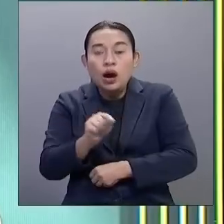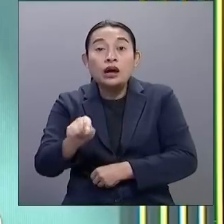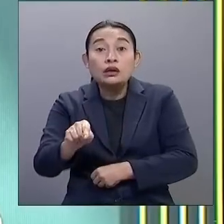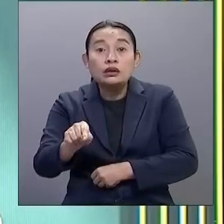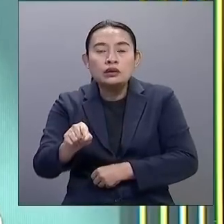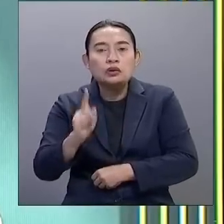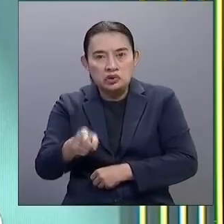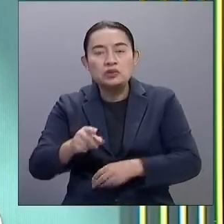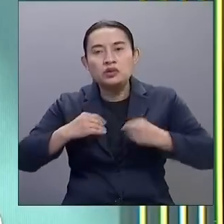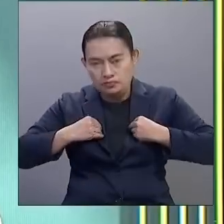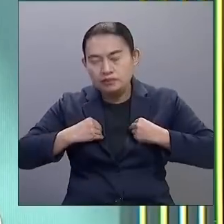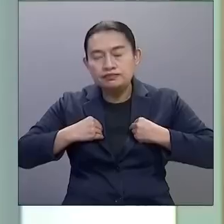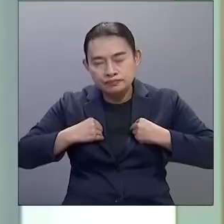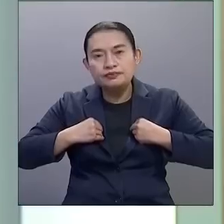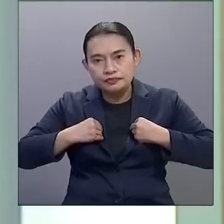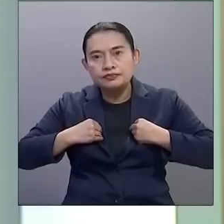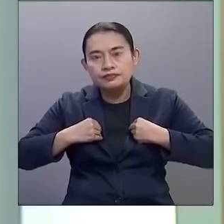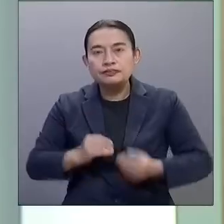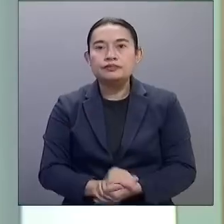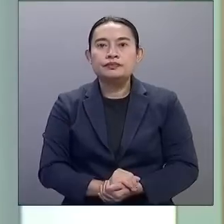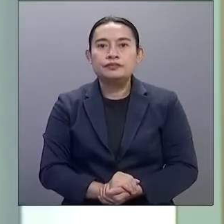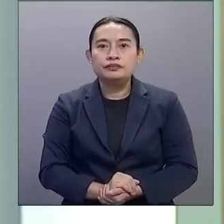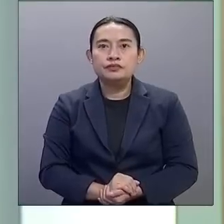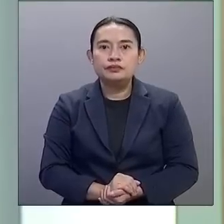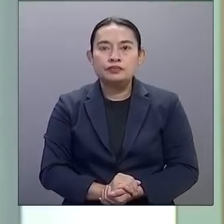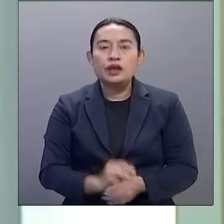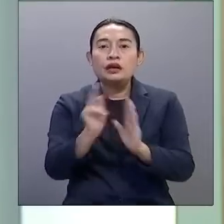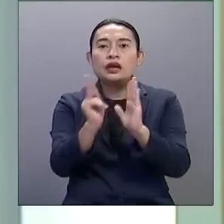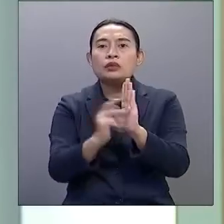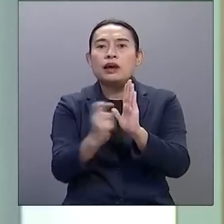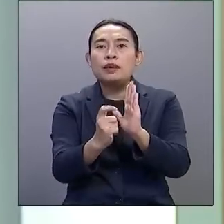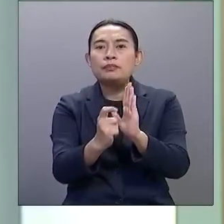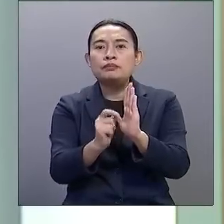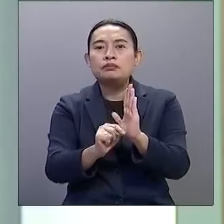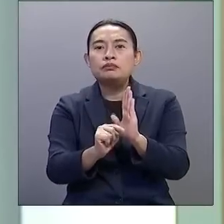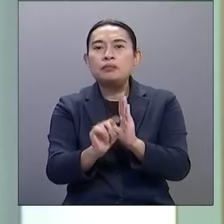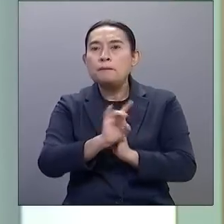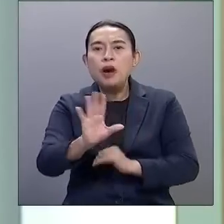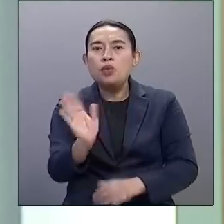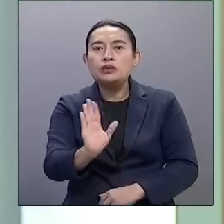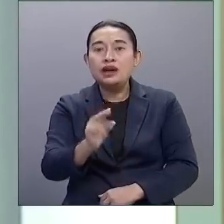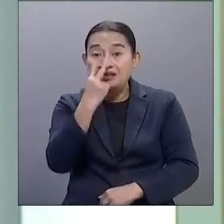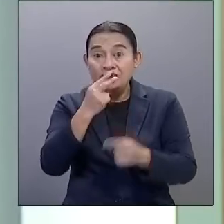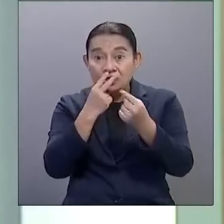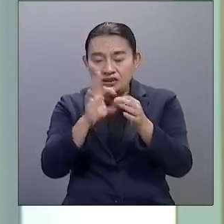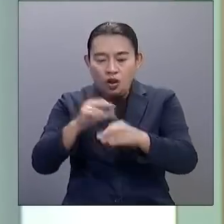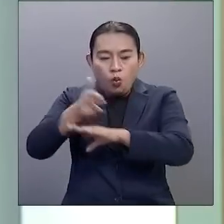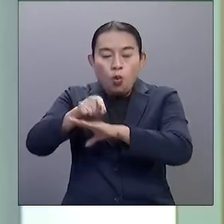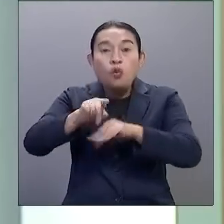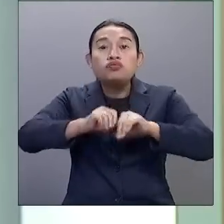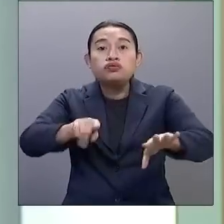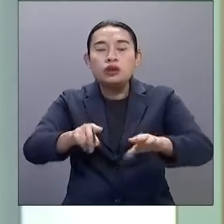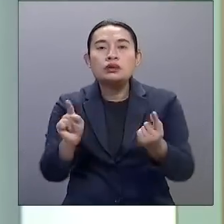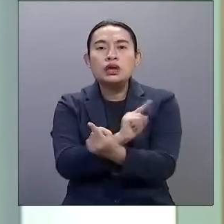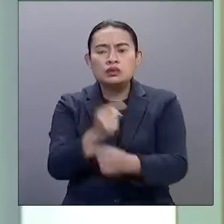การกระทำนั้น นะคือนะไม่ใช่แค่เรื่องของข้อกฎหมายที่โดนนะเห็นแม้คลิปหลุดคลิปออกมาเนี่ยคือสังคมก็ตั